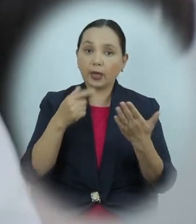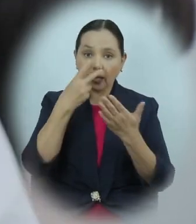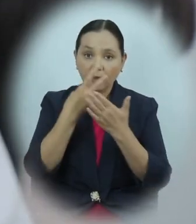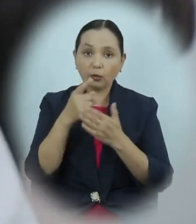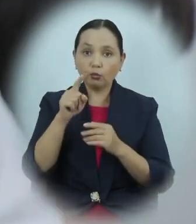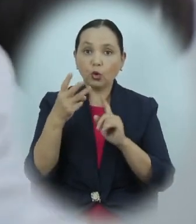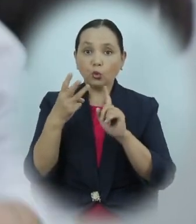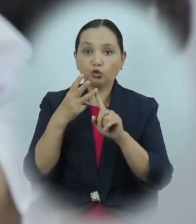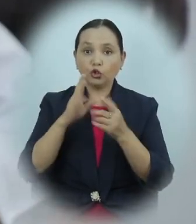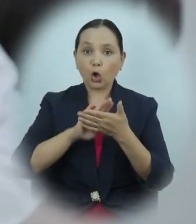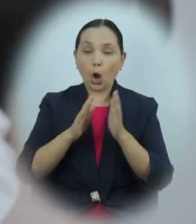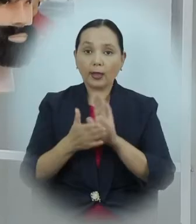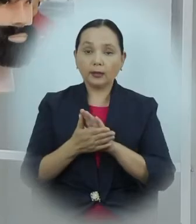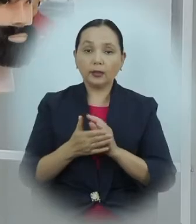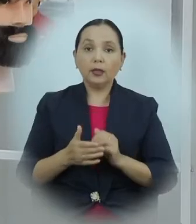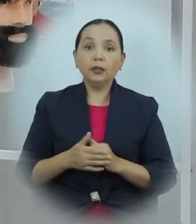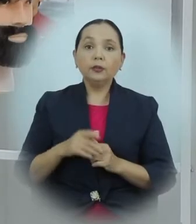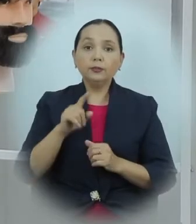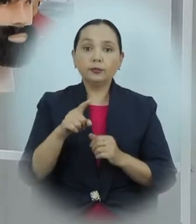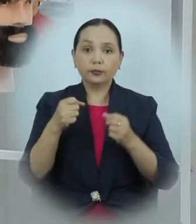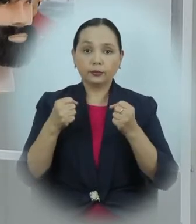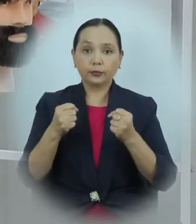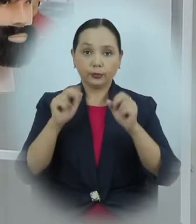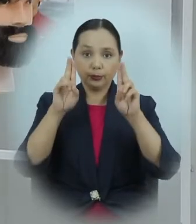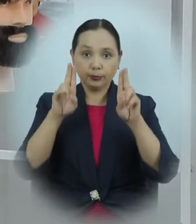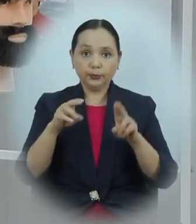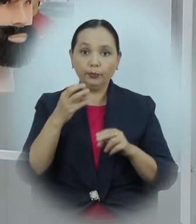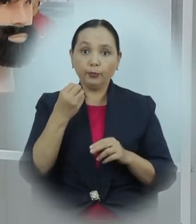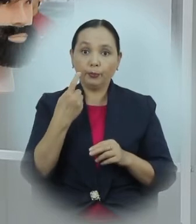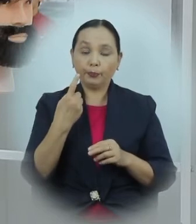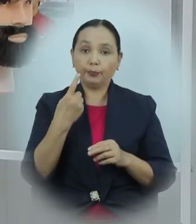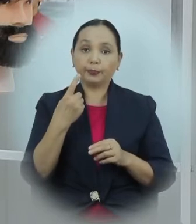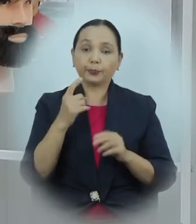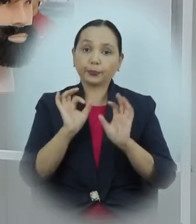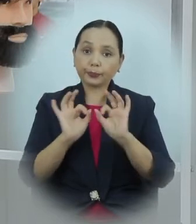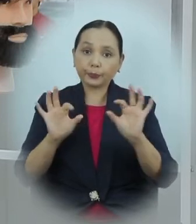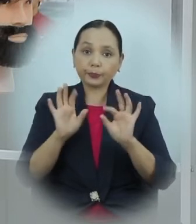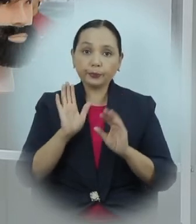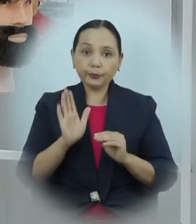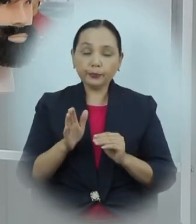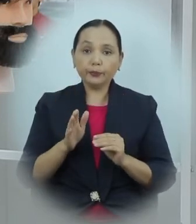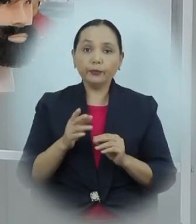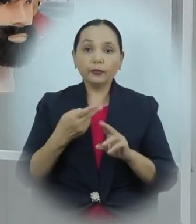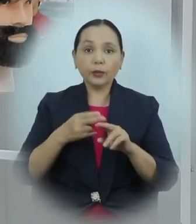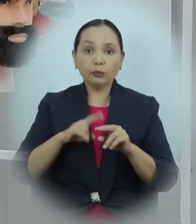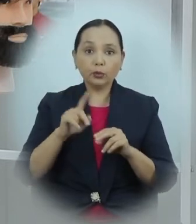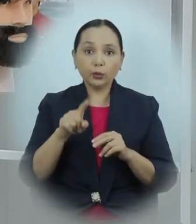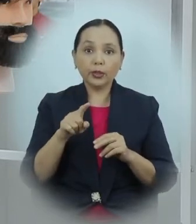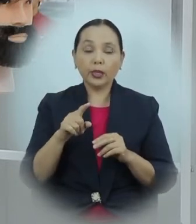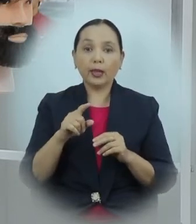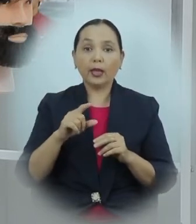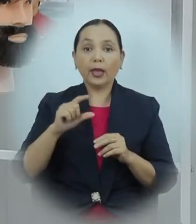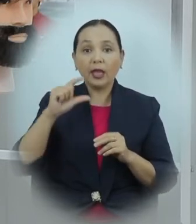tursa, uchinchi holat. Uning ushlash qoidasida, ya'ni sizlarga bir qiziq bo'lgandek, dum. Dumga eng